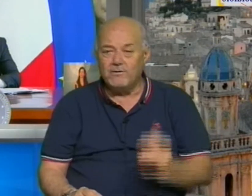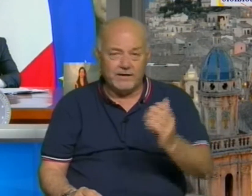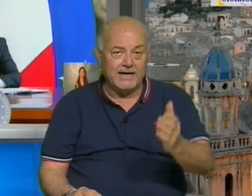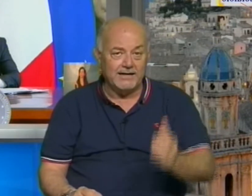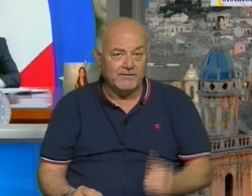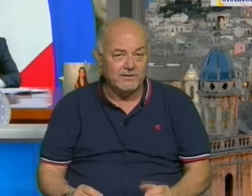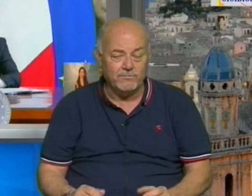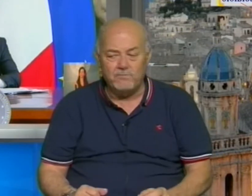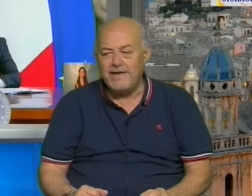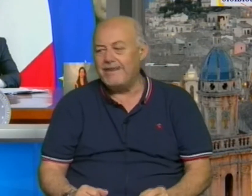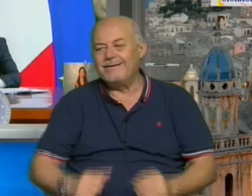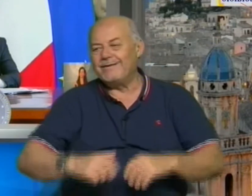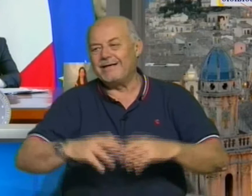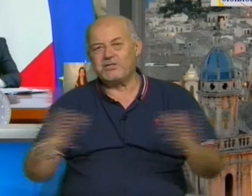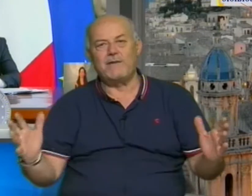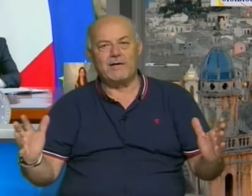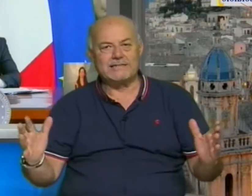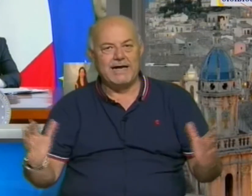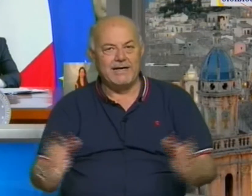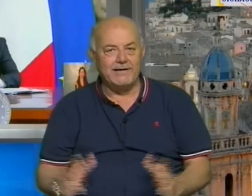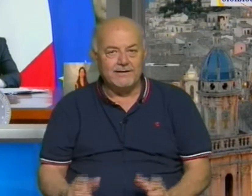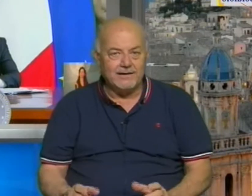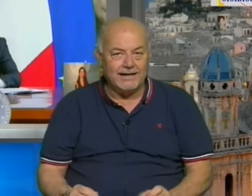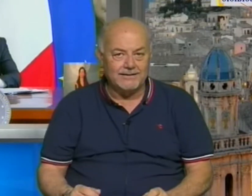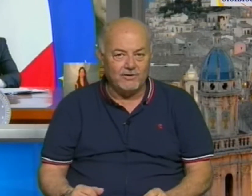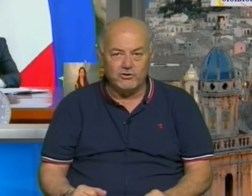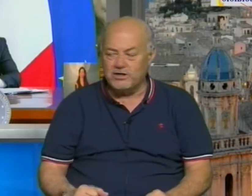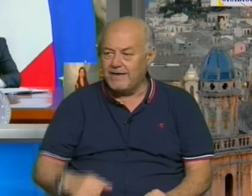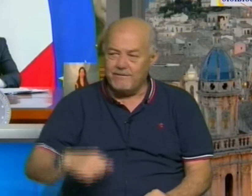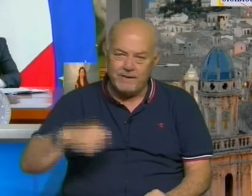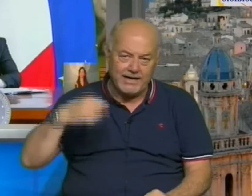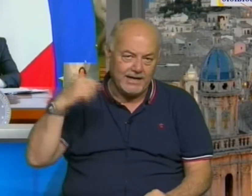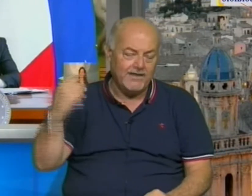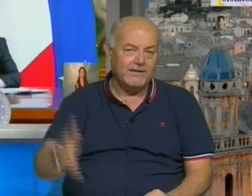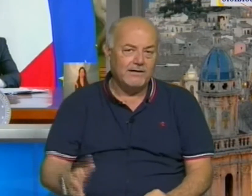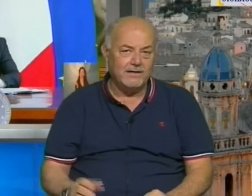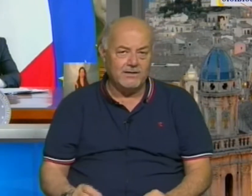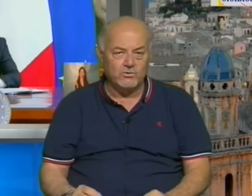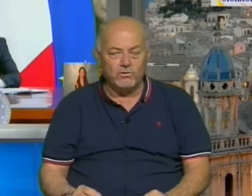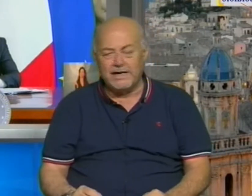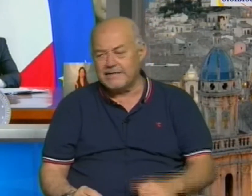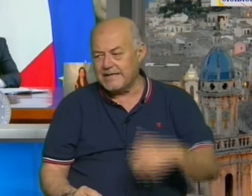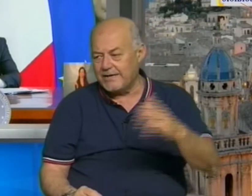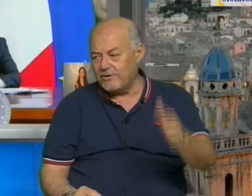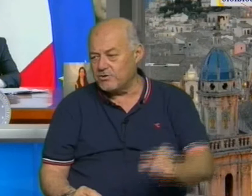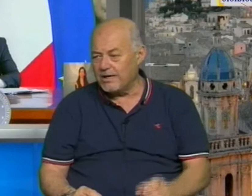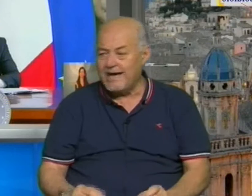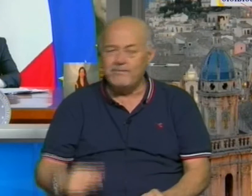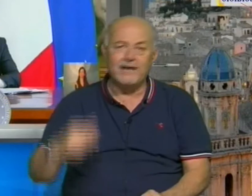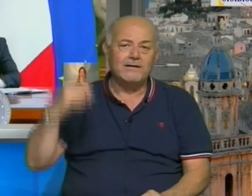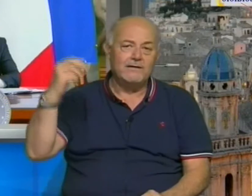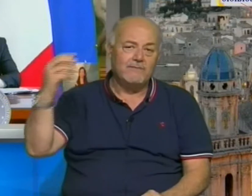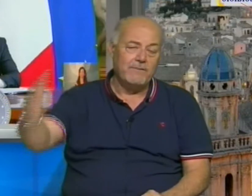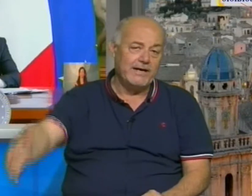ossidano, perché anche questo è un problema. Lasciamola stare l'alta velocità, va bene sulla Salerno-Reggio